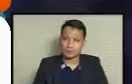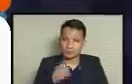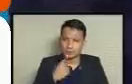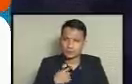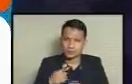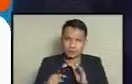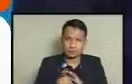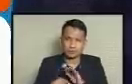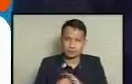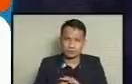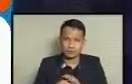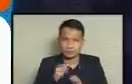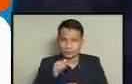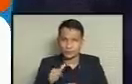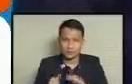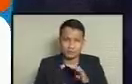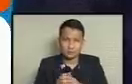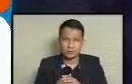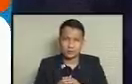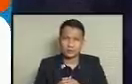yung non-appearance?